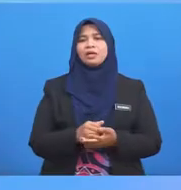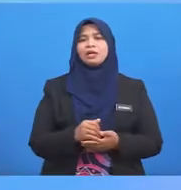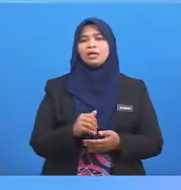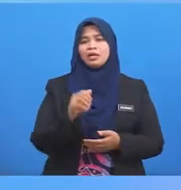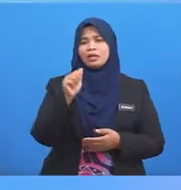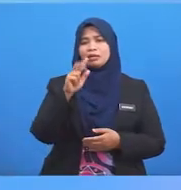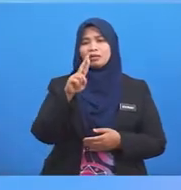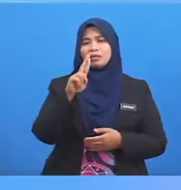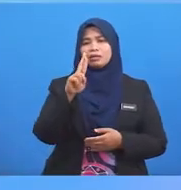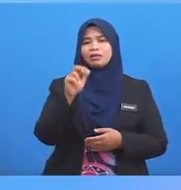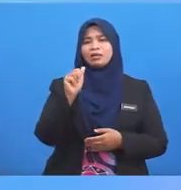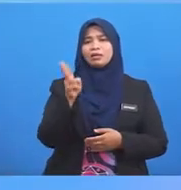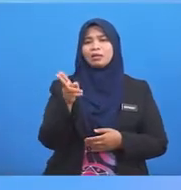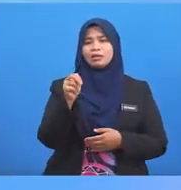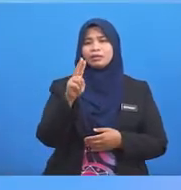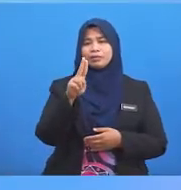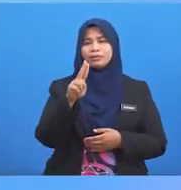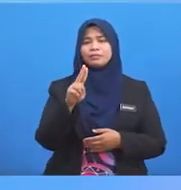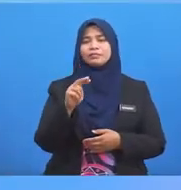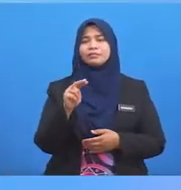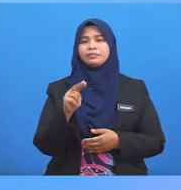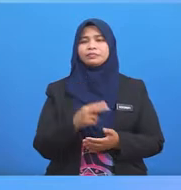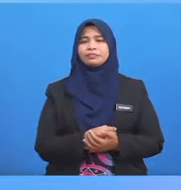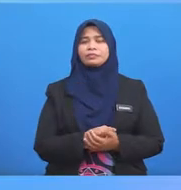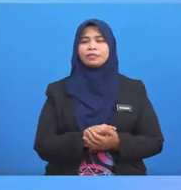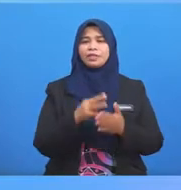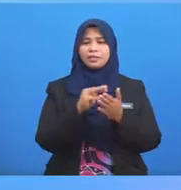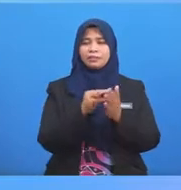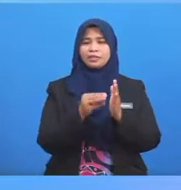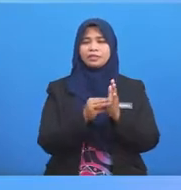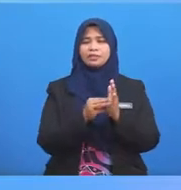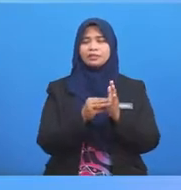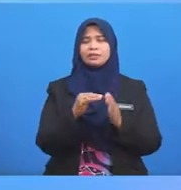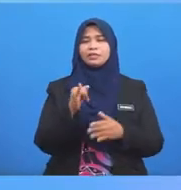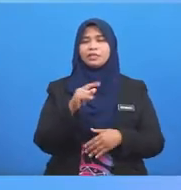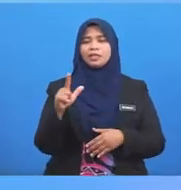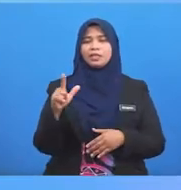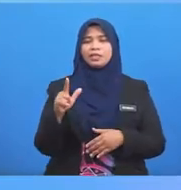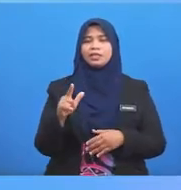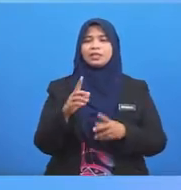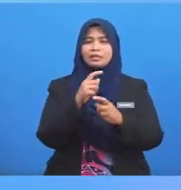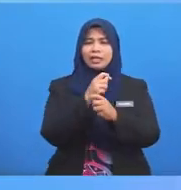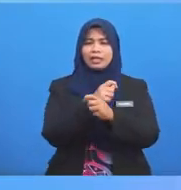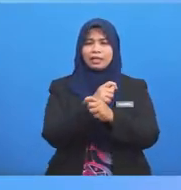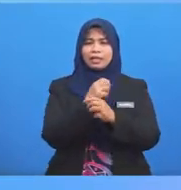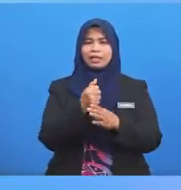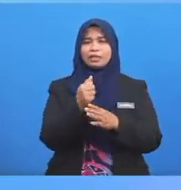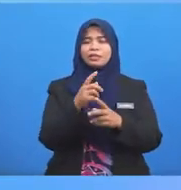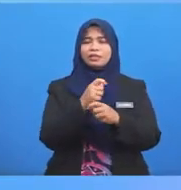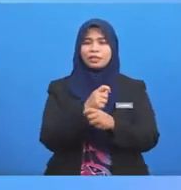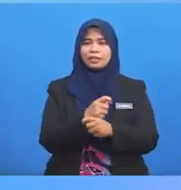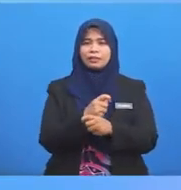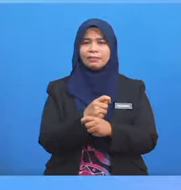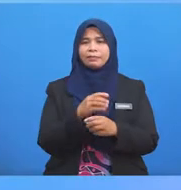akad Ar-Rahnu. Maksud Ar-Rahnu dari segi bahasa ialah menahan atau